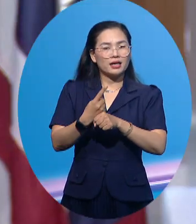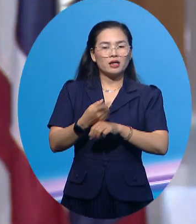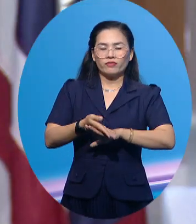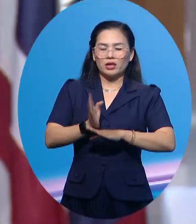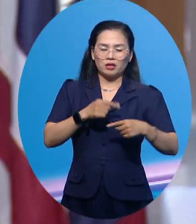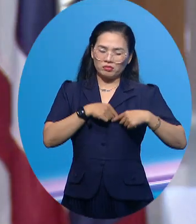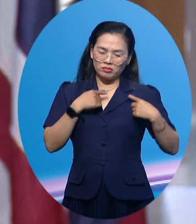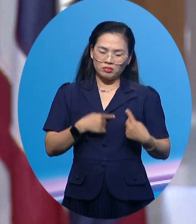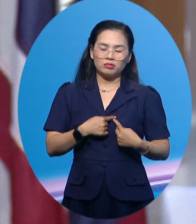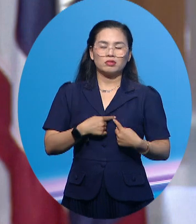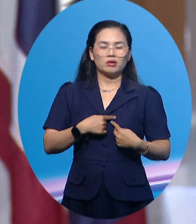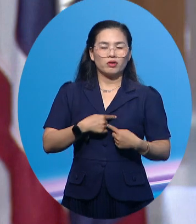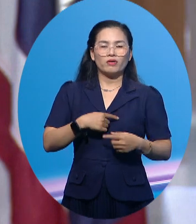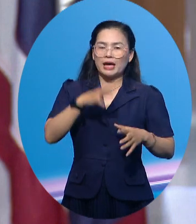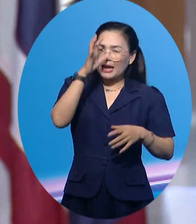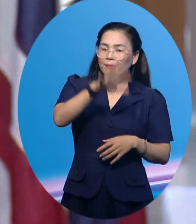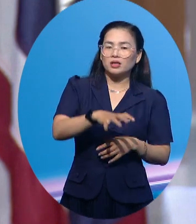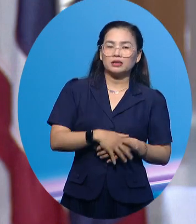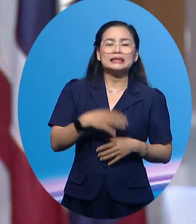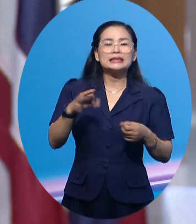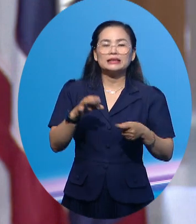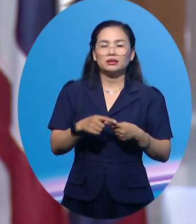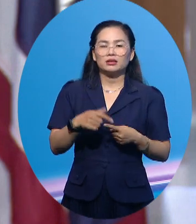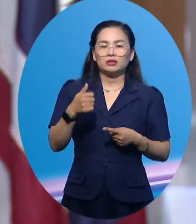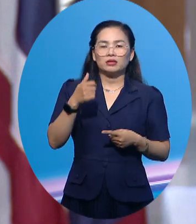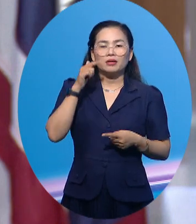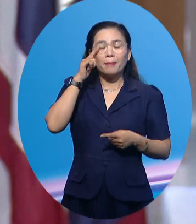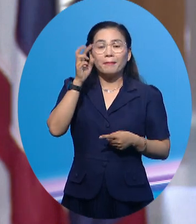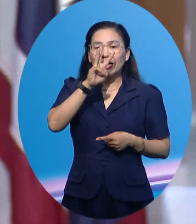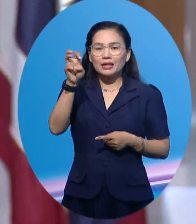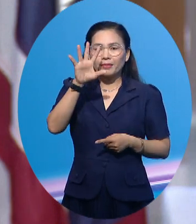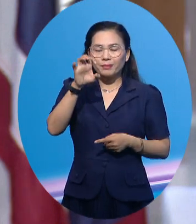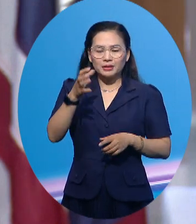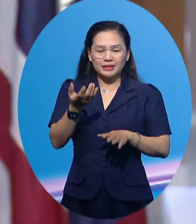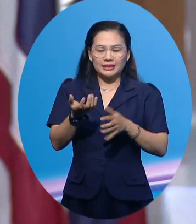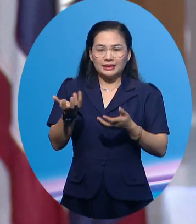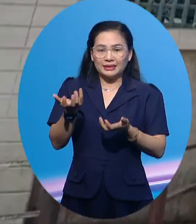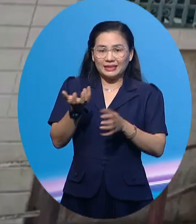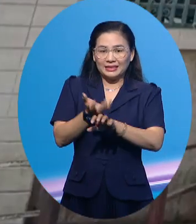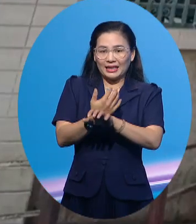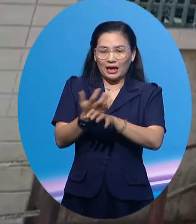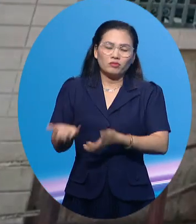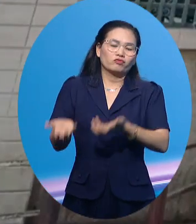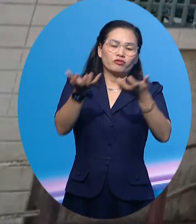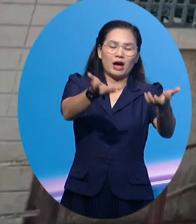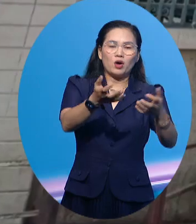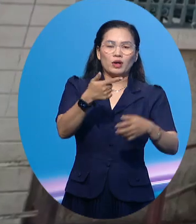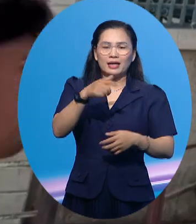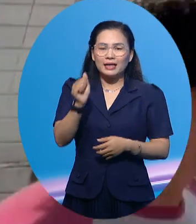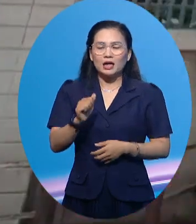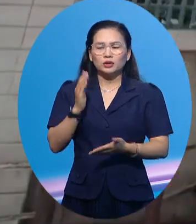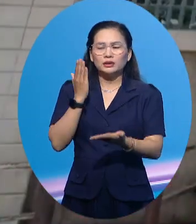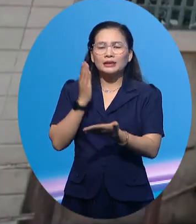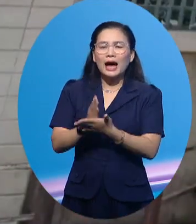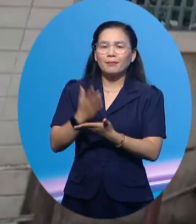nhân đạo tại gaza những yêu cầu này bao gồm cho phép tối thiểu 350 xe tải vào gaza mỗi ngày tạm ngừng giao tranh để